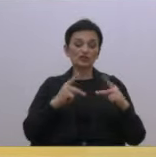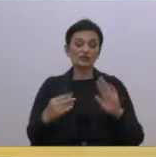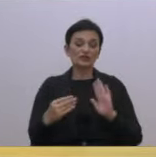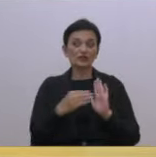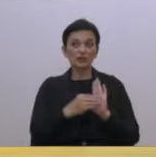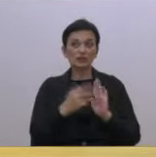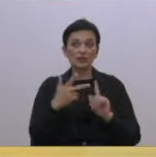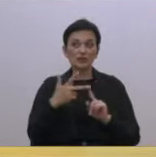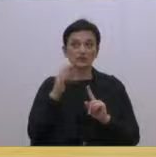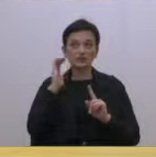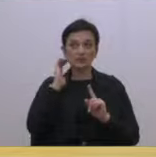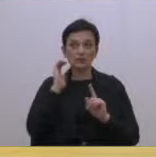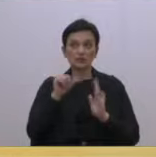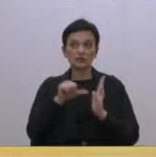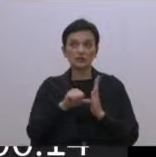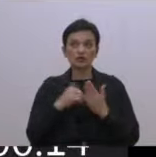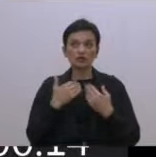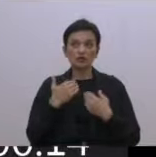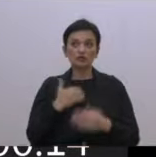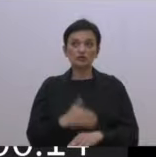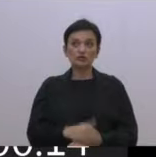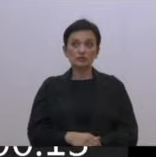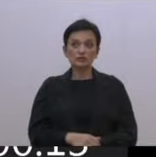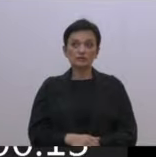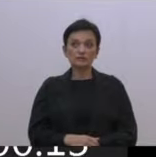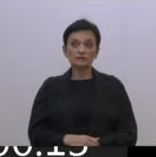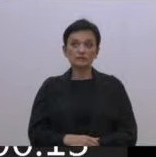ჩართოთ კენჭისყრის რეჟიმი.